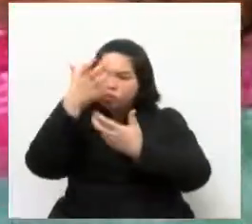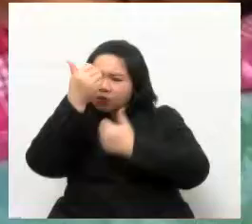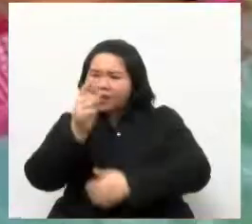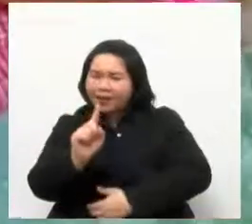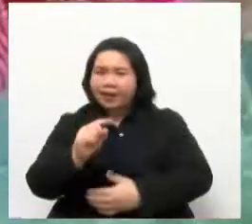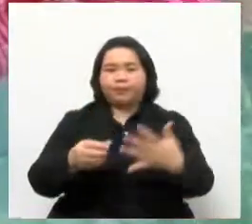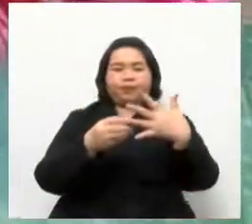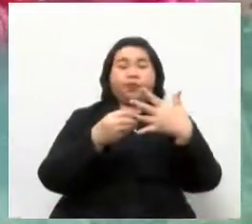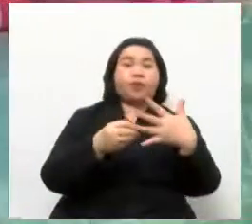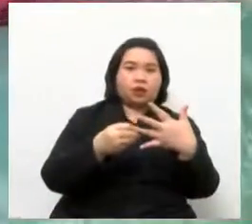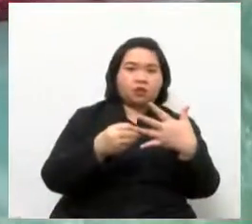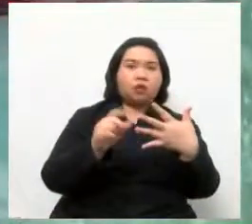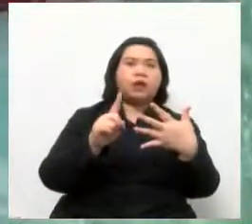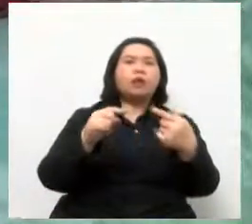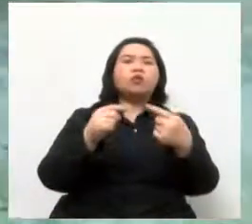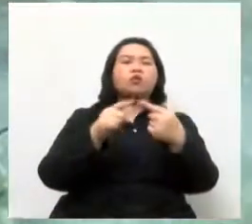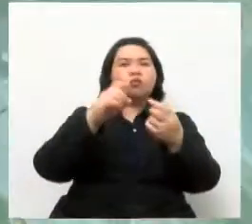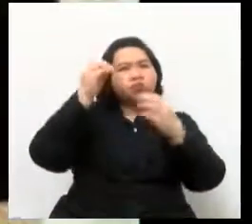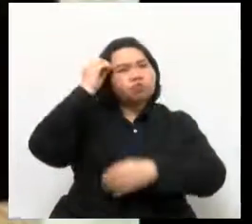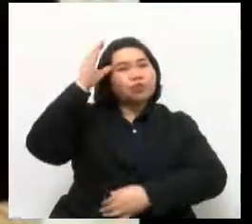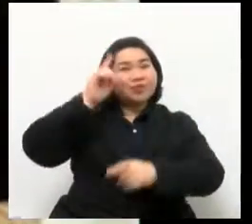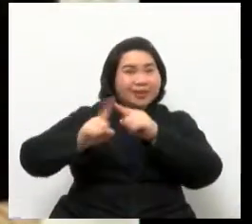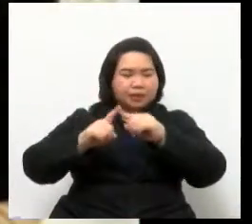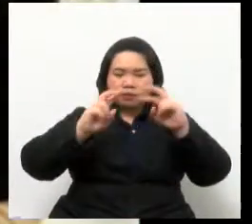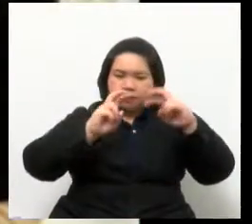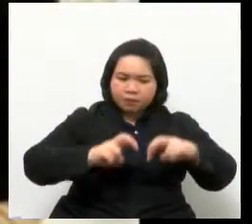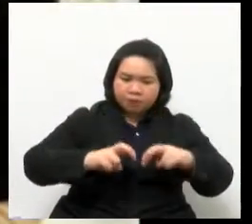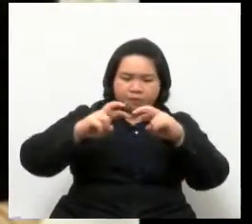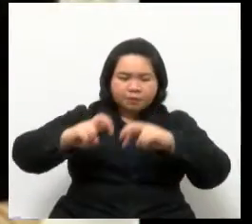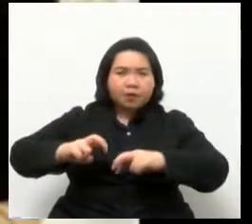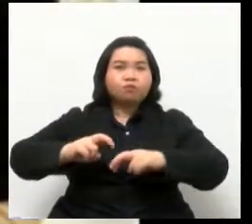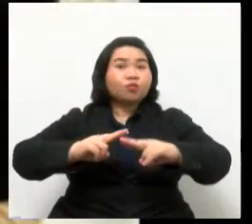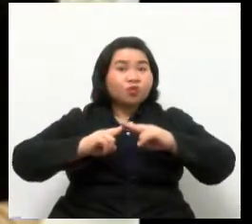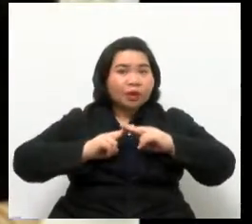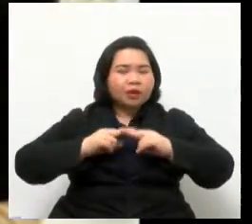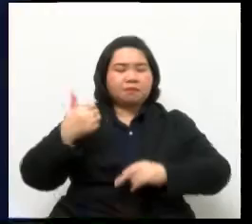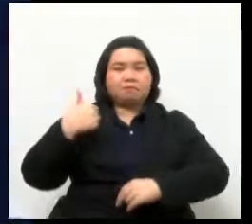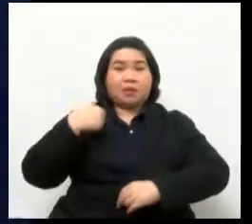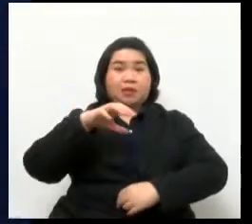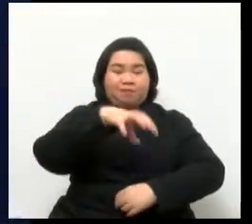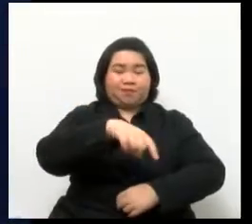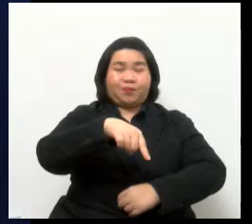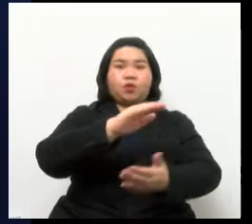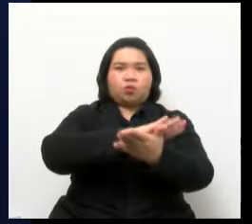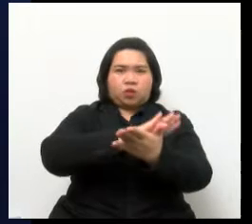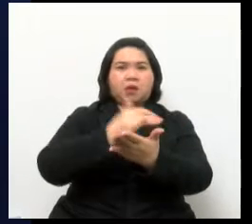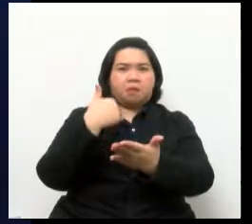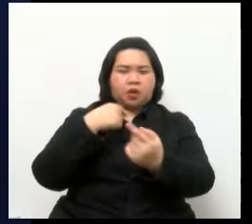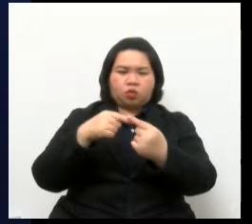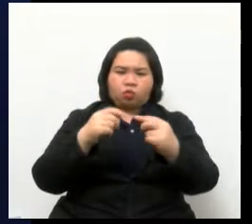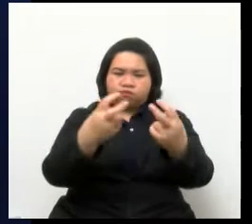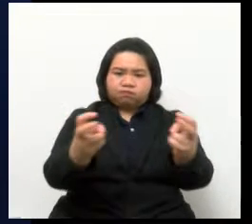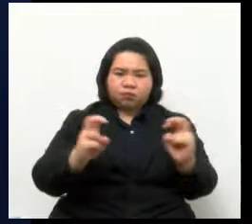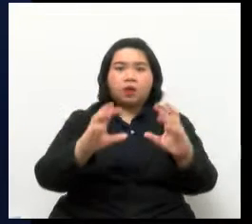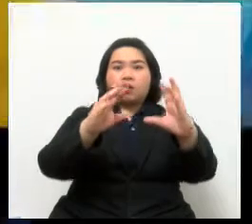ขั้นที่2การสืบค้นความรู้และสารสนเทศโดยทางโรงเรียนบ้านโซกเปื่อยได้ประชุมวางแผน